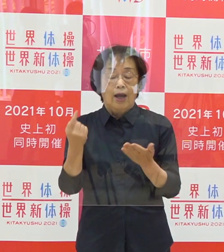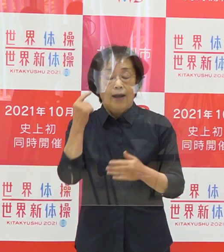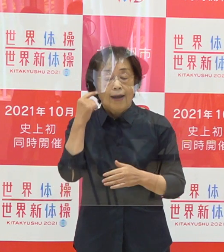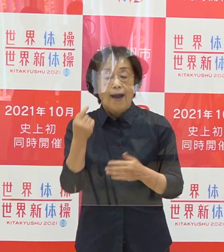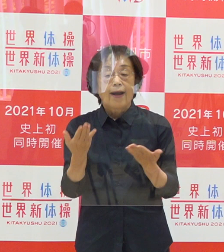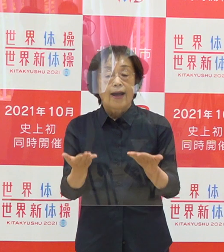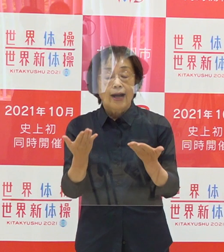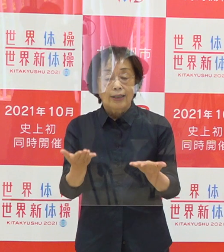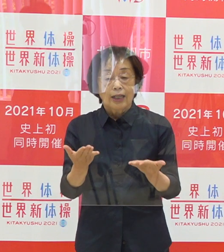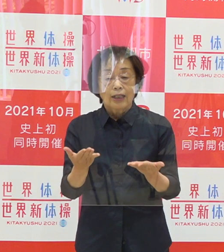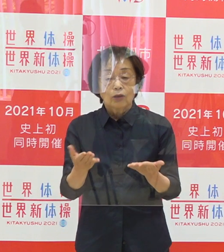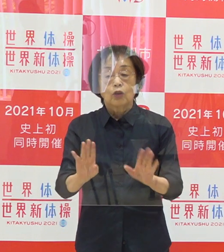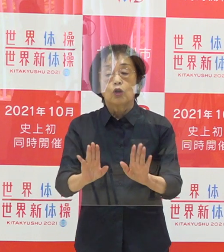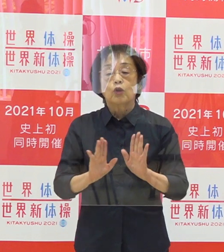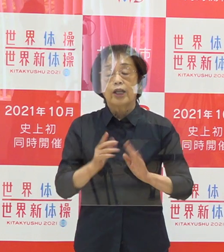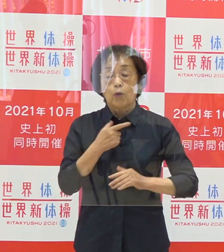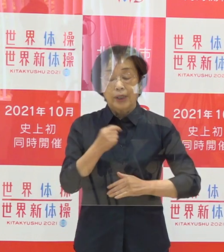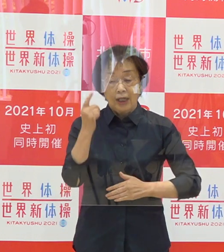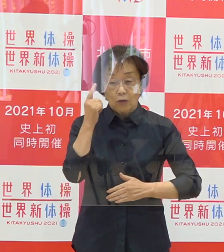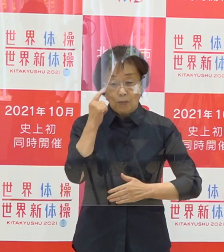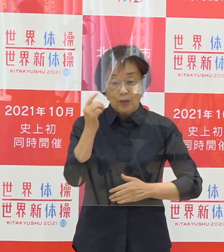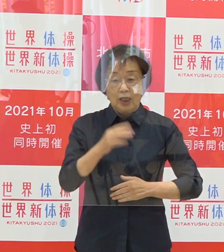止めさせていただきたいと思います。